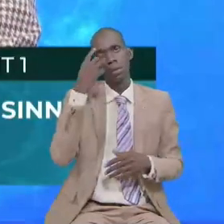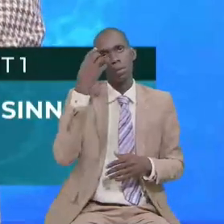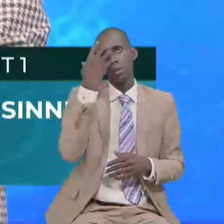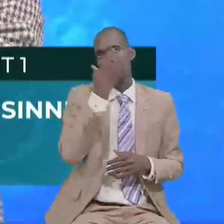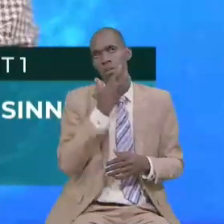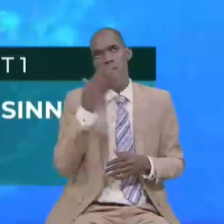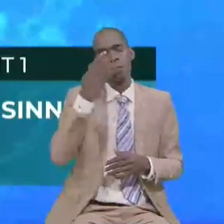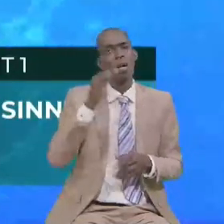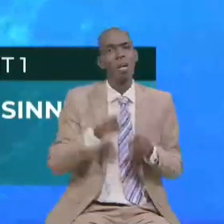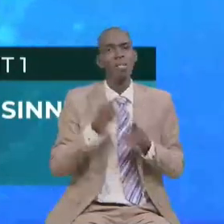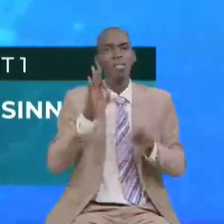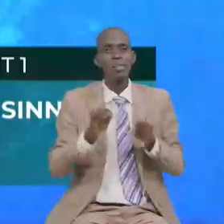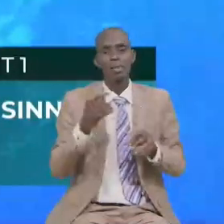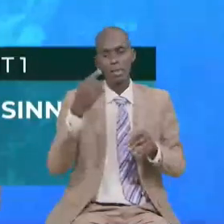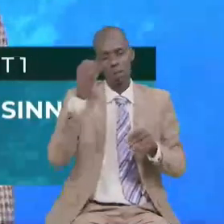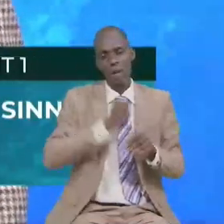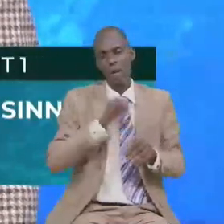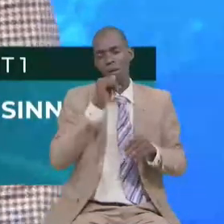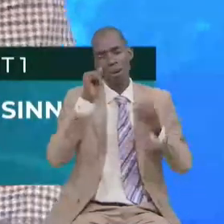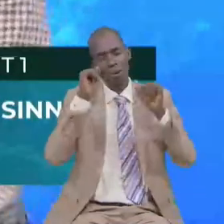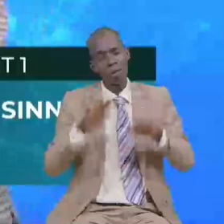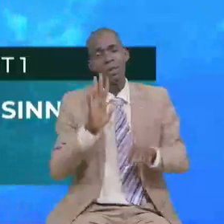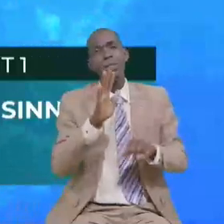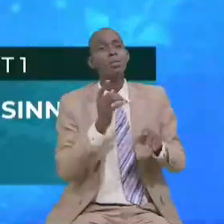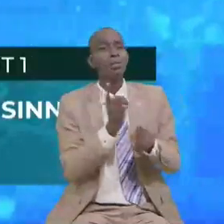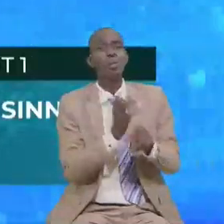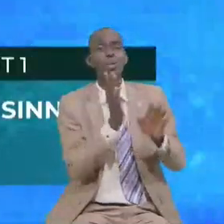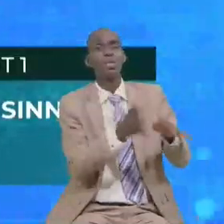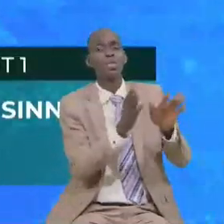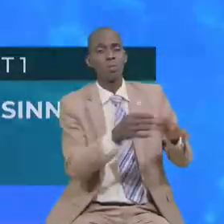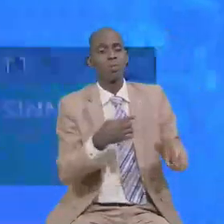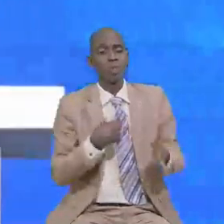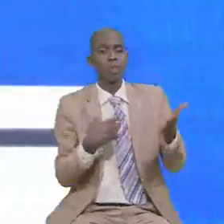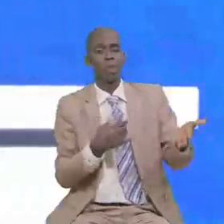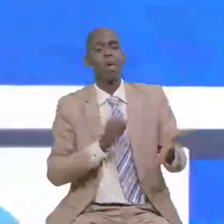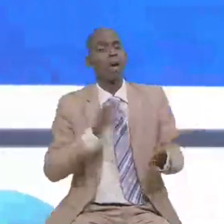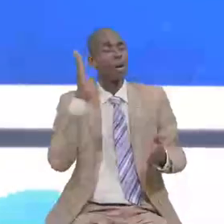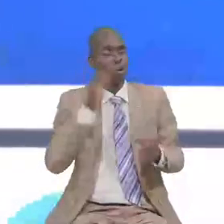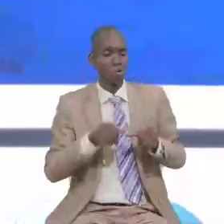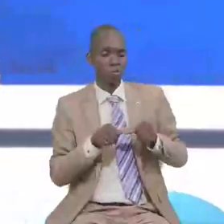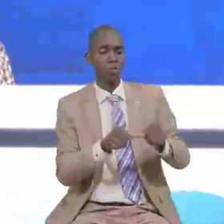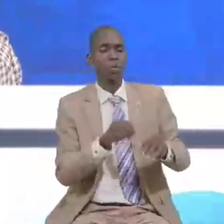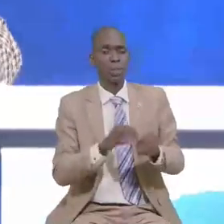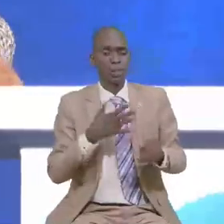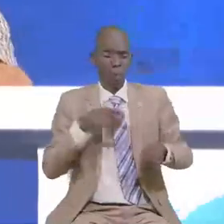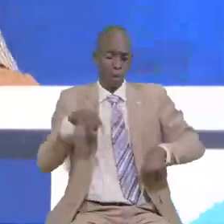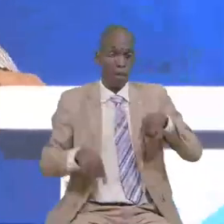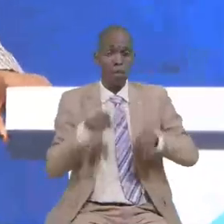on le porte, cela semblerait que la personne s'évanouirait. On dit